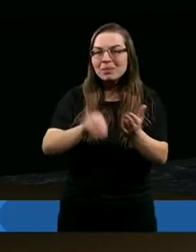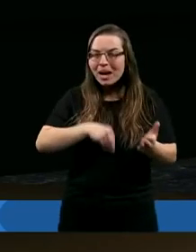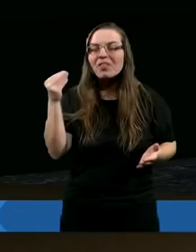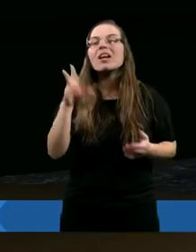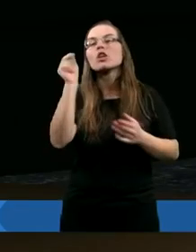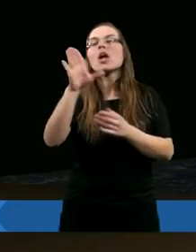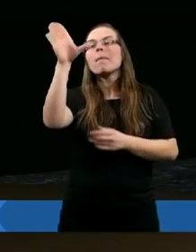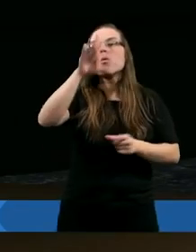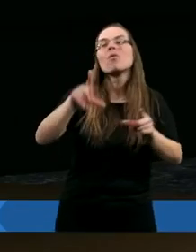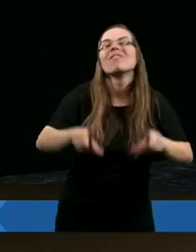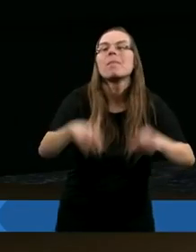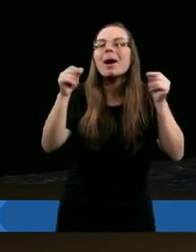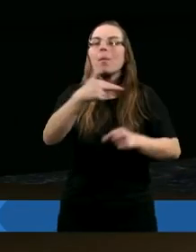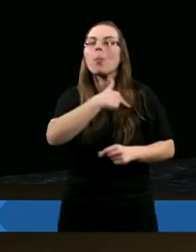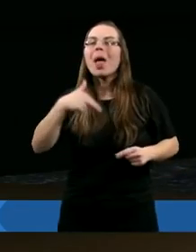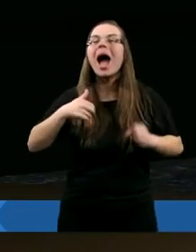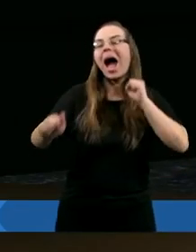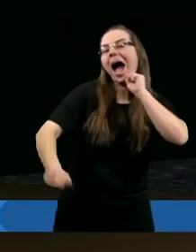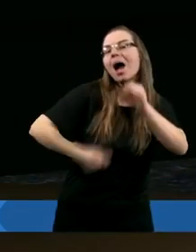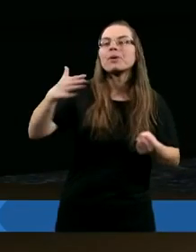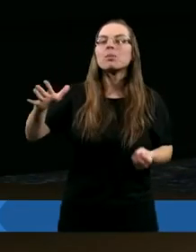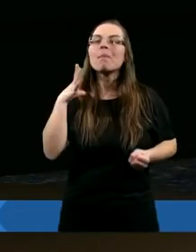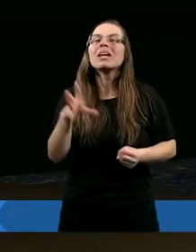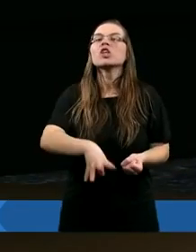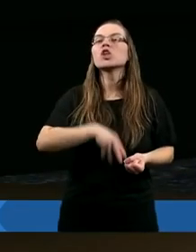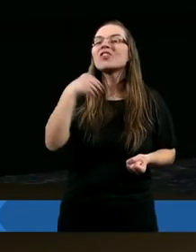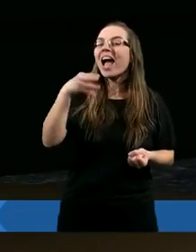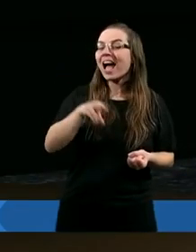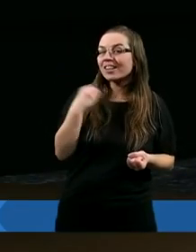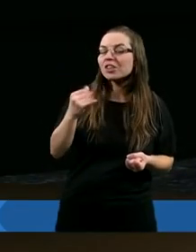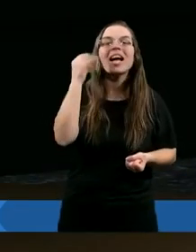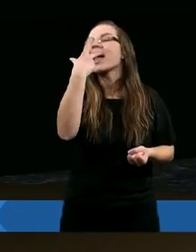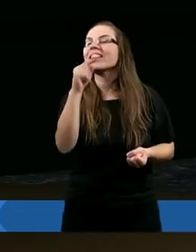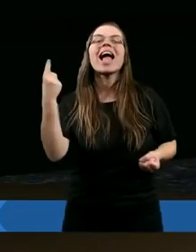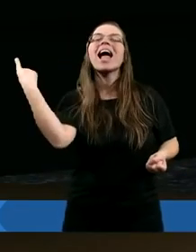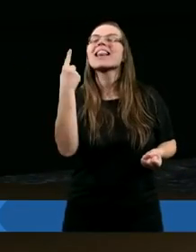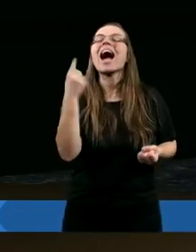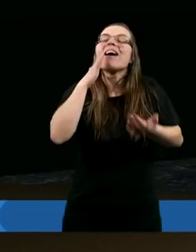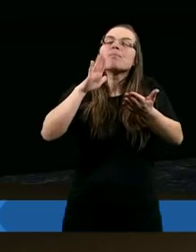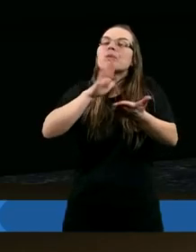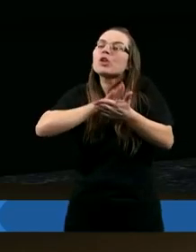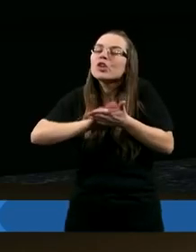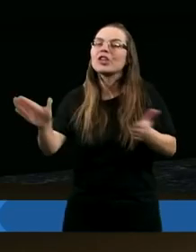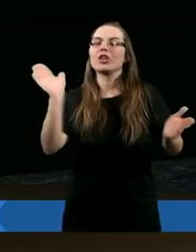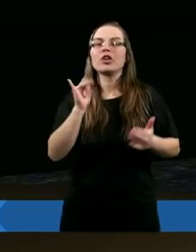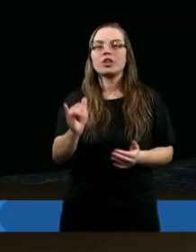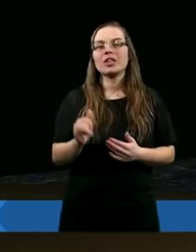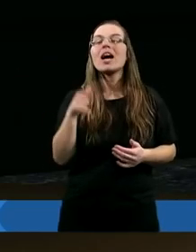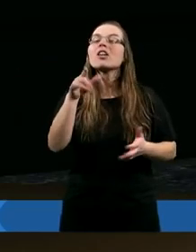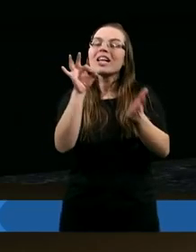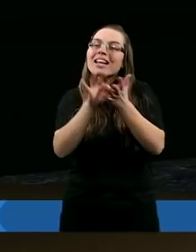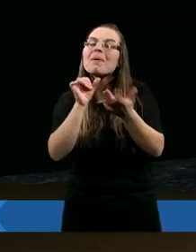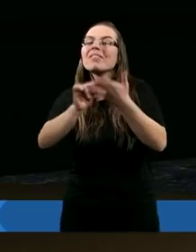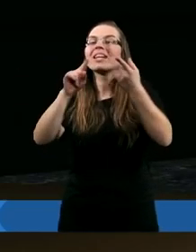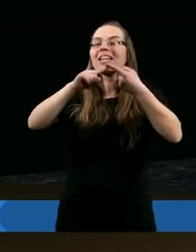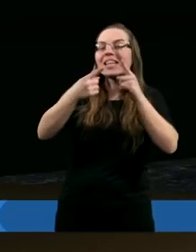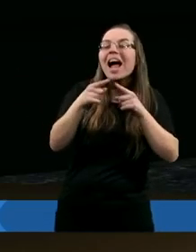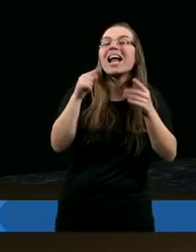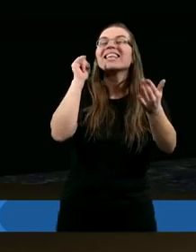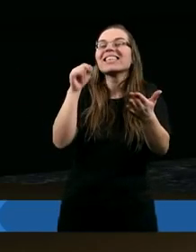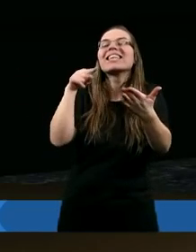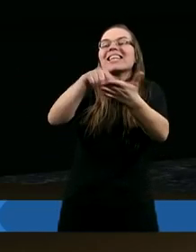że Bóg wybrał nas, abyśmy byli święci i nienaganni. I to jest pewien cel dla